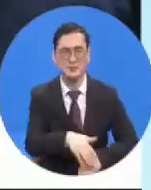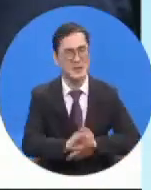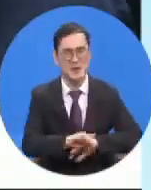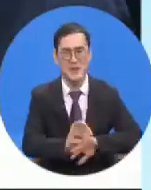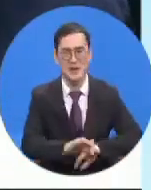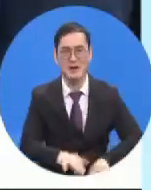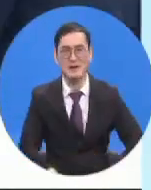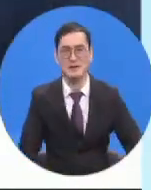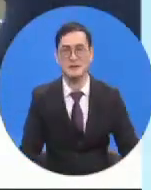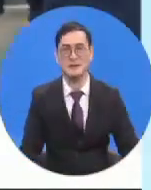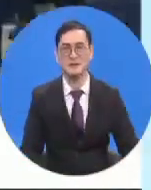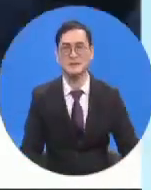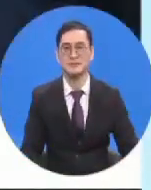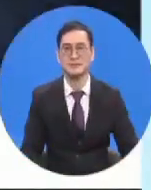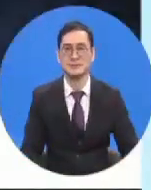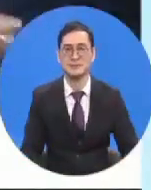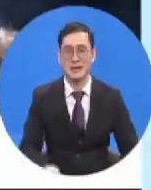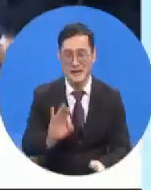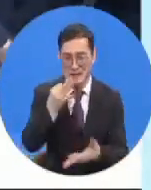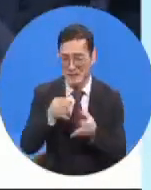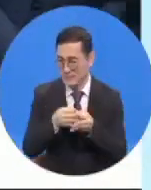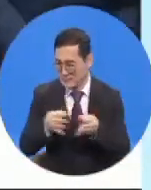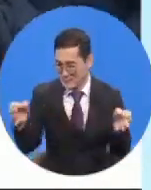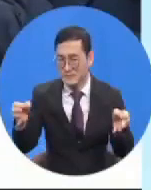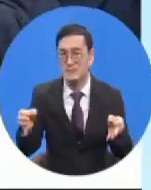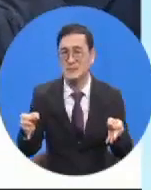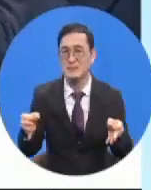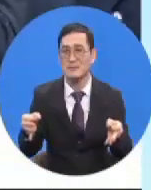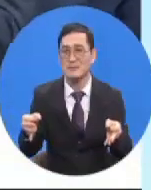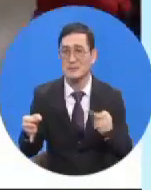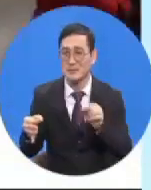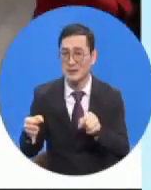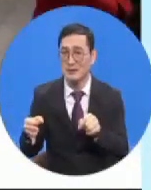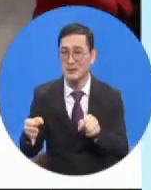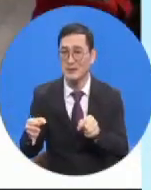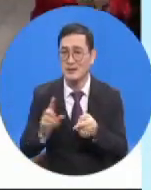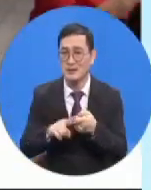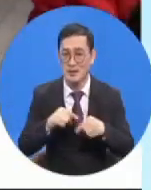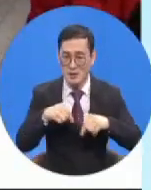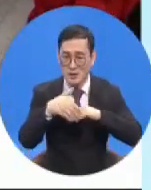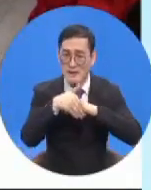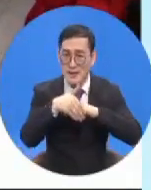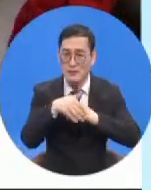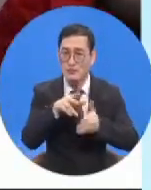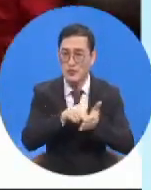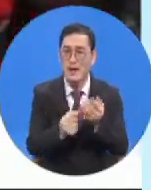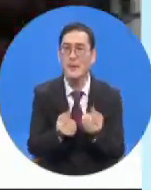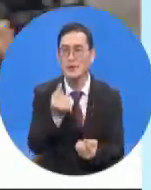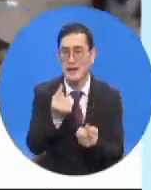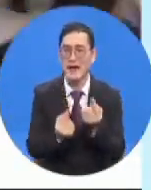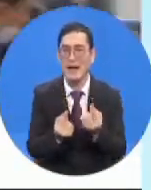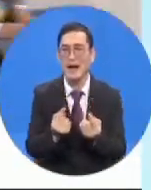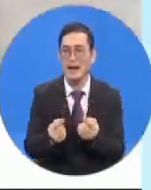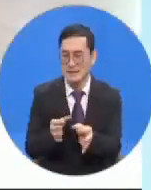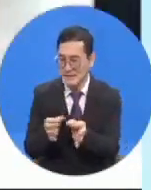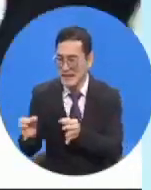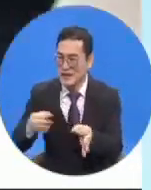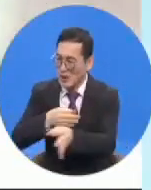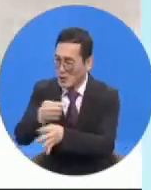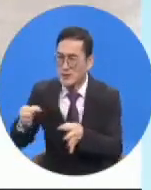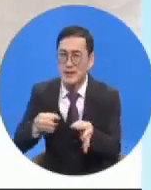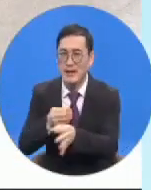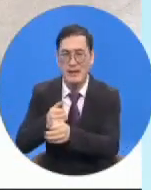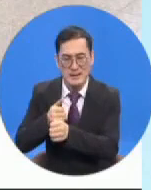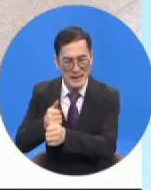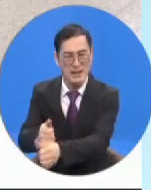때 그런 그 임금을 어떻게 정하느냐의 문제는 구조라든지 정책으로 해결되는 문제가 아니라 철저하게 시장 경제 원리에서 수요